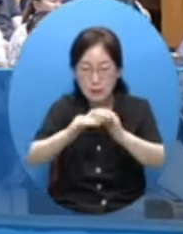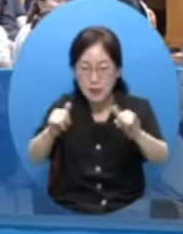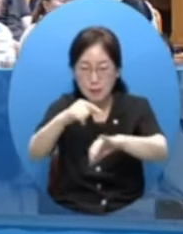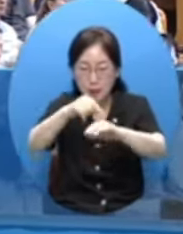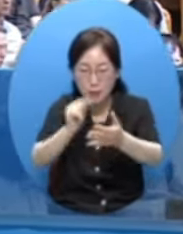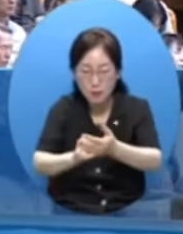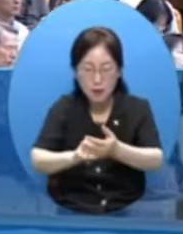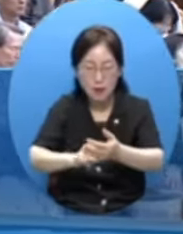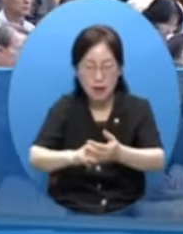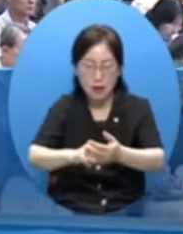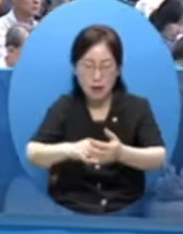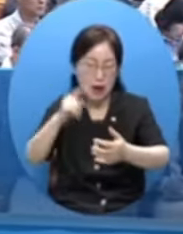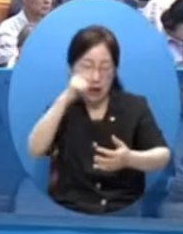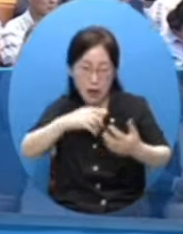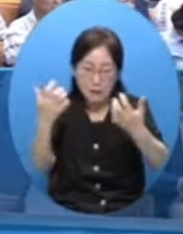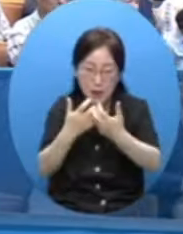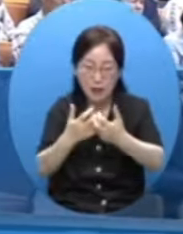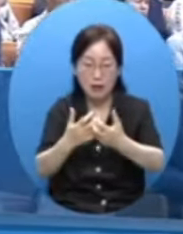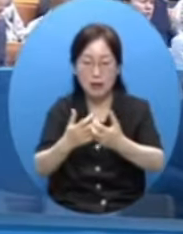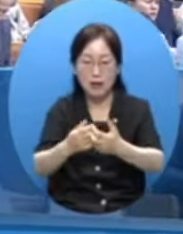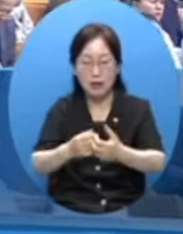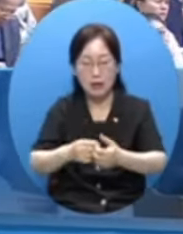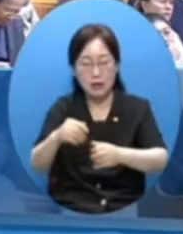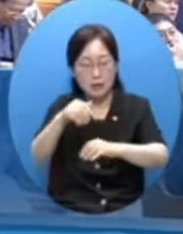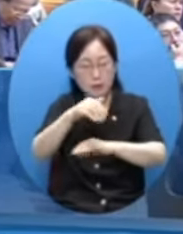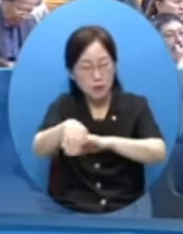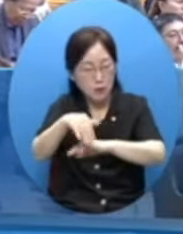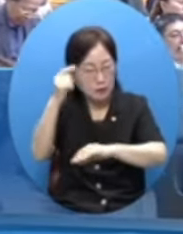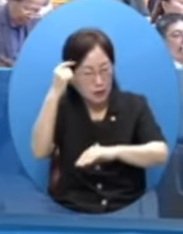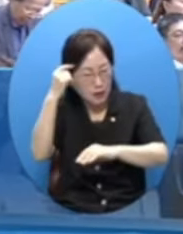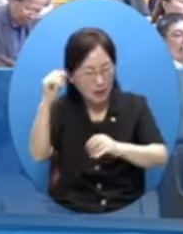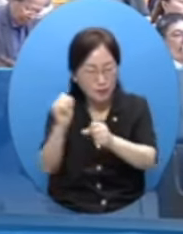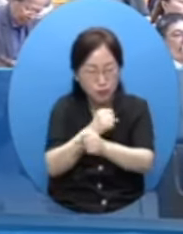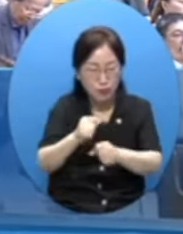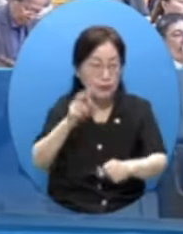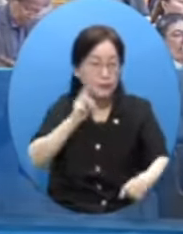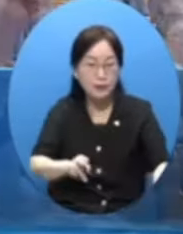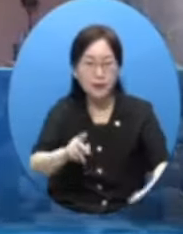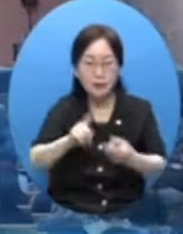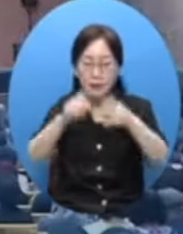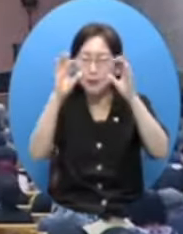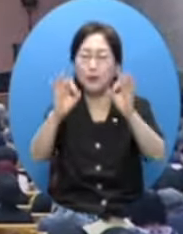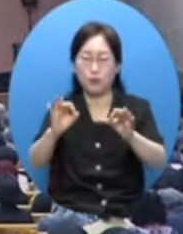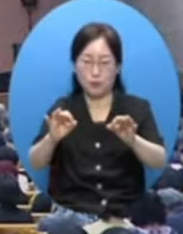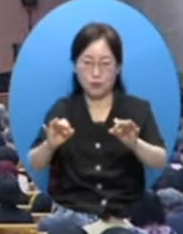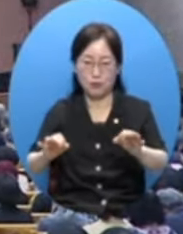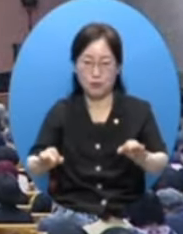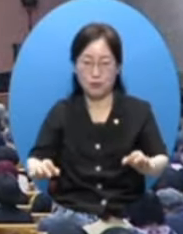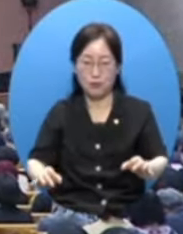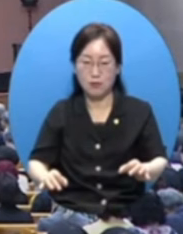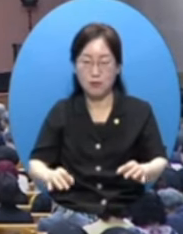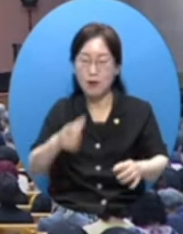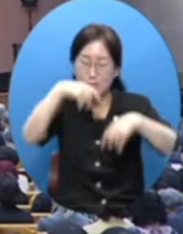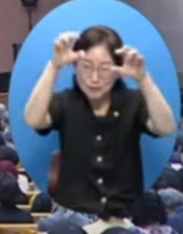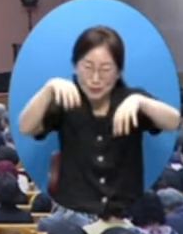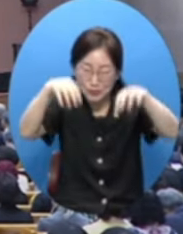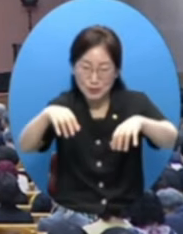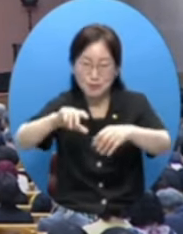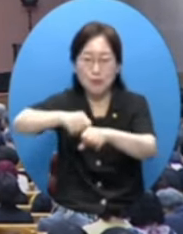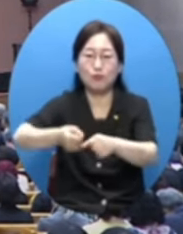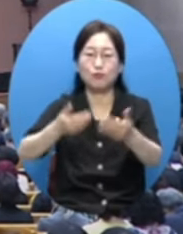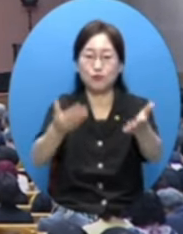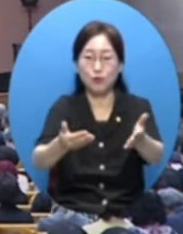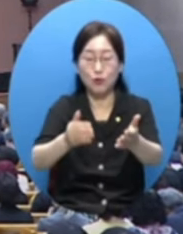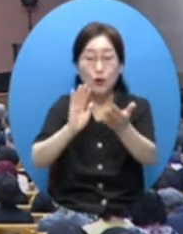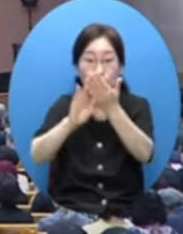생각하는 모든 계획이 항상 악할 뿐임을 보시고 홍수 심판 이후에도 죄가 범람했습니다. 창세기